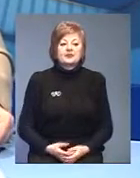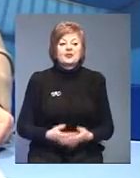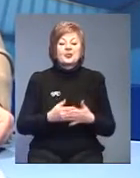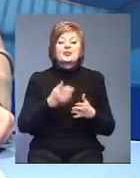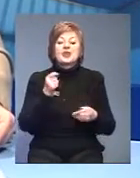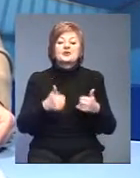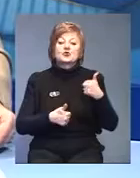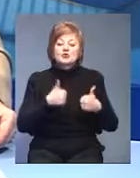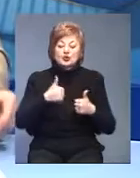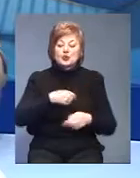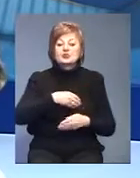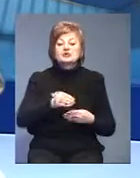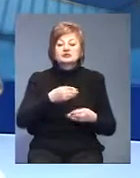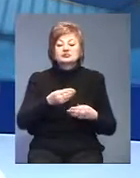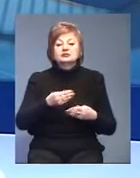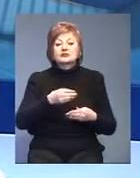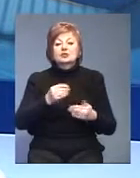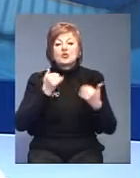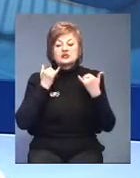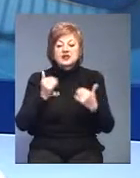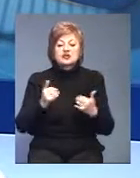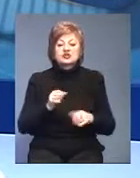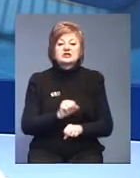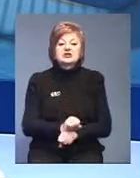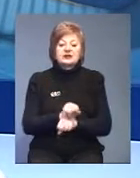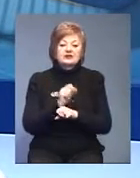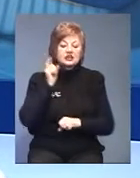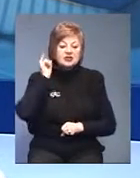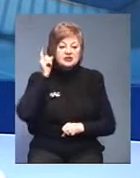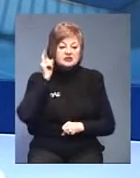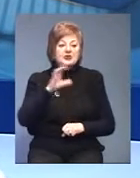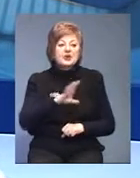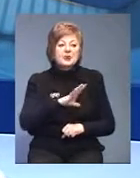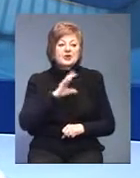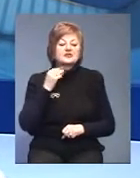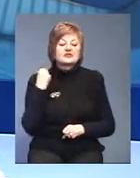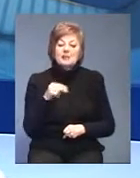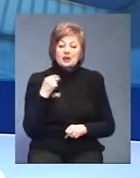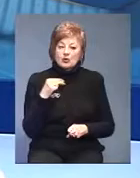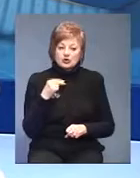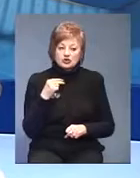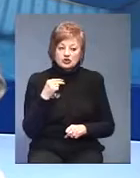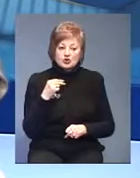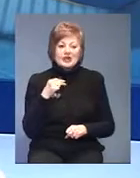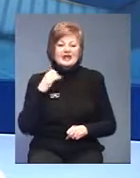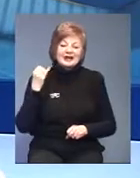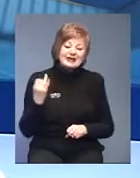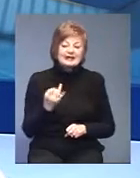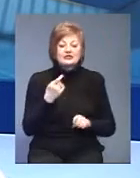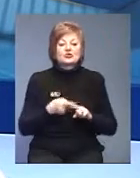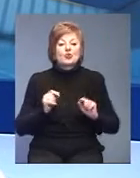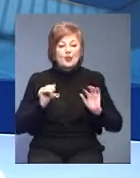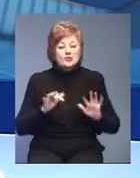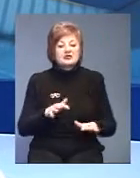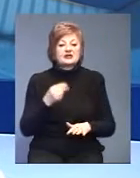Турнір із настільної гри, присвячений революційним подіям сторічної давнини, відбувся в обласному центрі. Ініціював Захід обласний